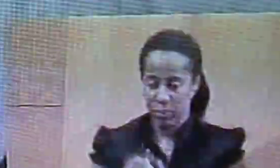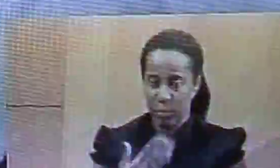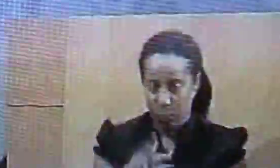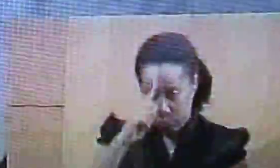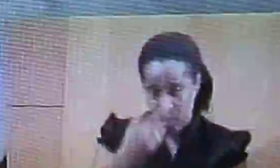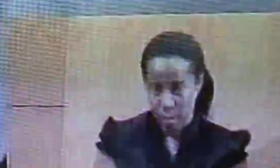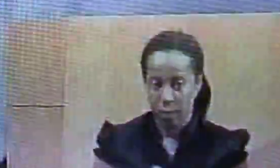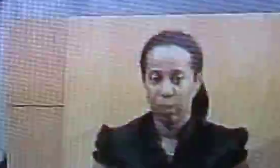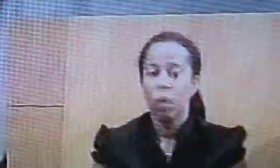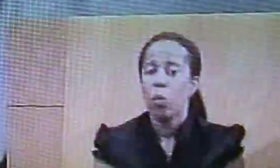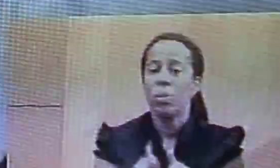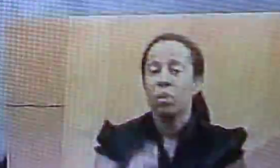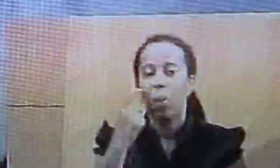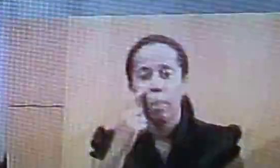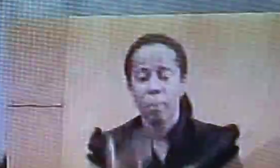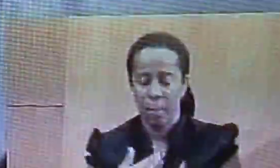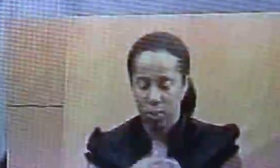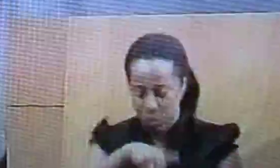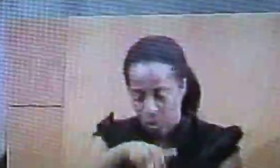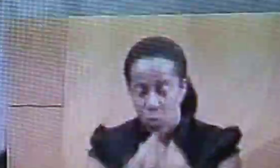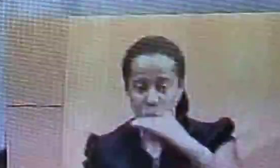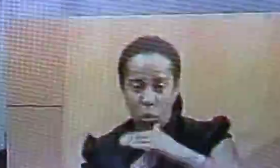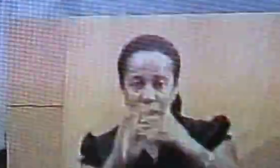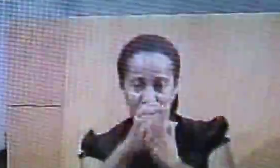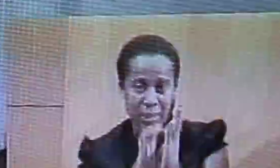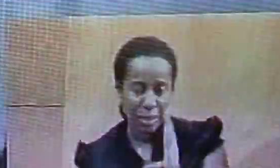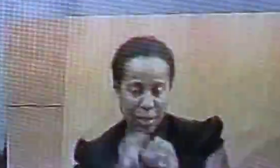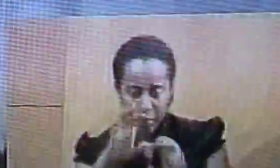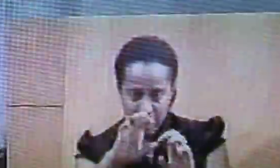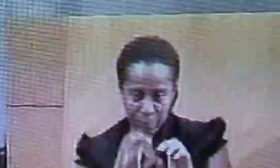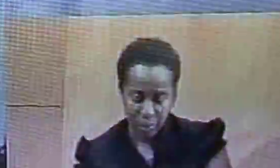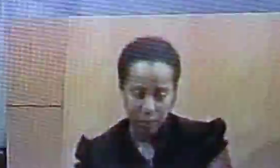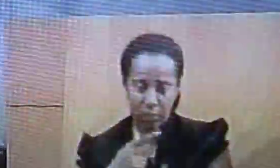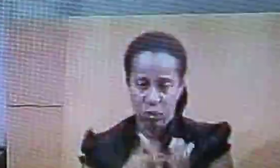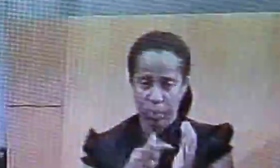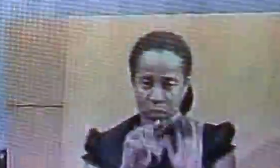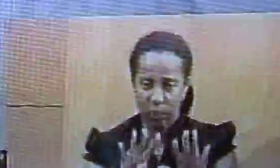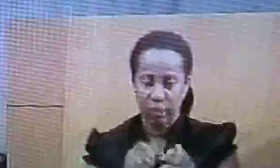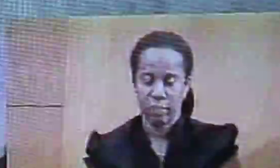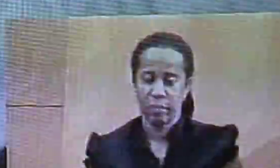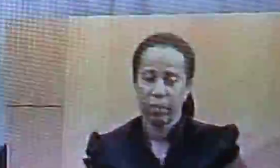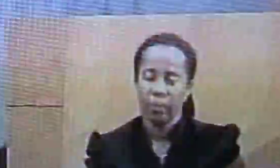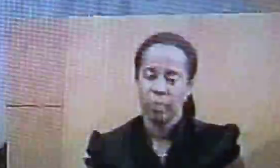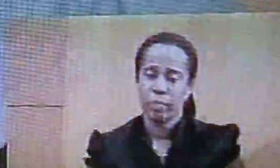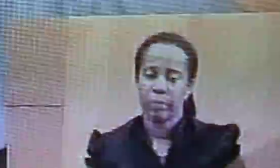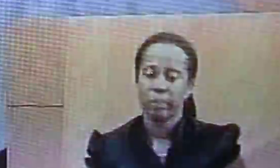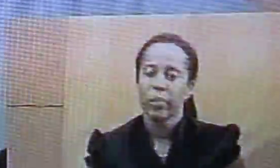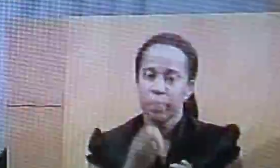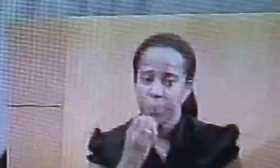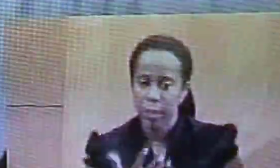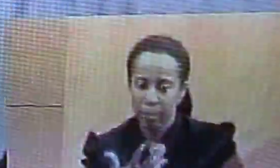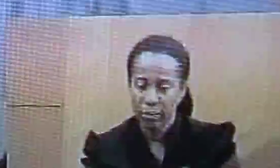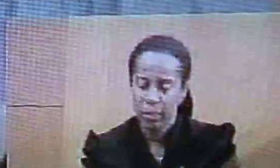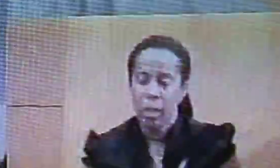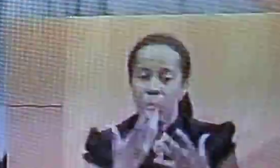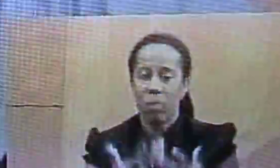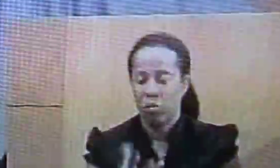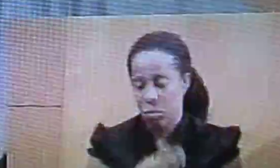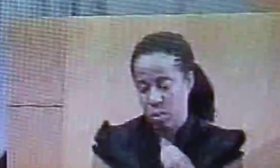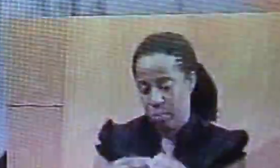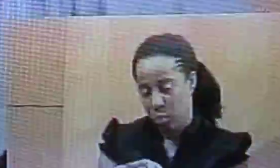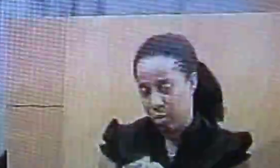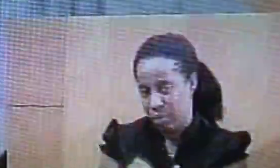On l'a constaté dans le compte administratif 2009. Bien. Alors, je voulais porter ces